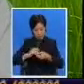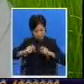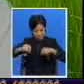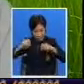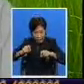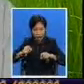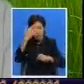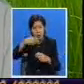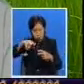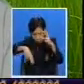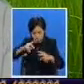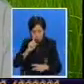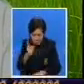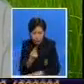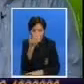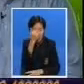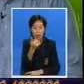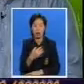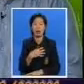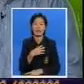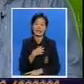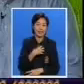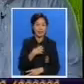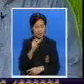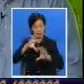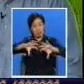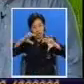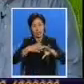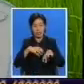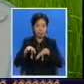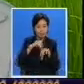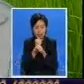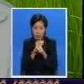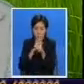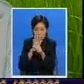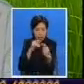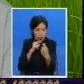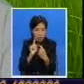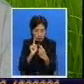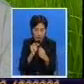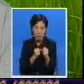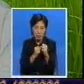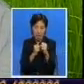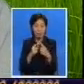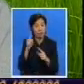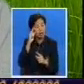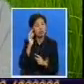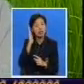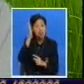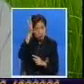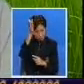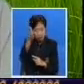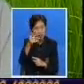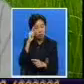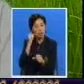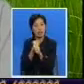ก็เราพยายามหาความพอดีนะครับแต่ว่าในที่สุดแล้วเนี่ยพอฤดูกาลต่อๆไปเนี่ยผมคิดว่ามันจะง่ายขึ้นเพราะเรามี